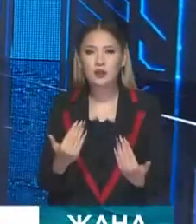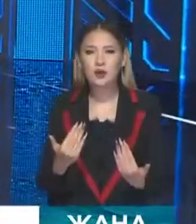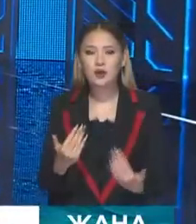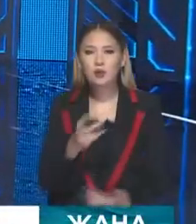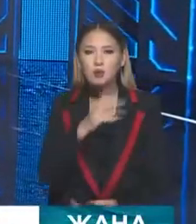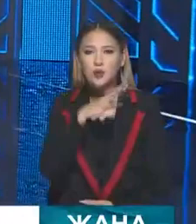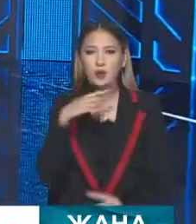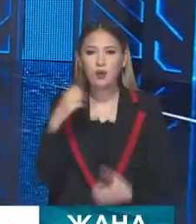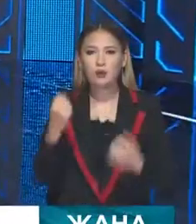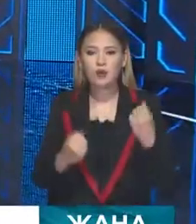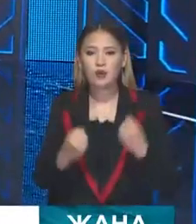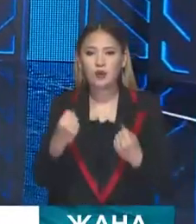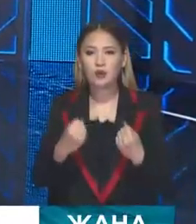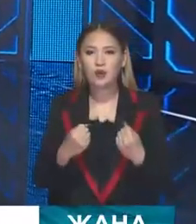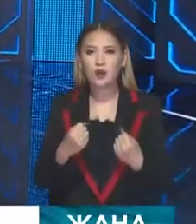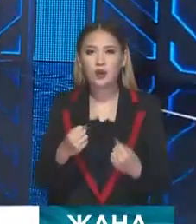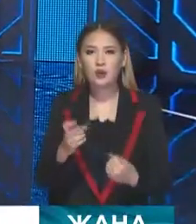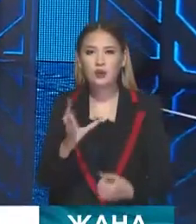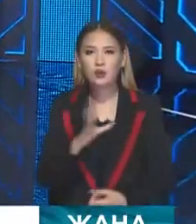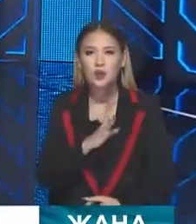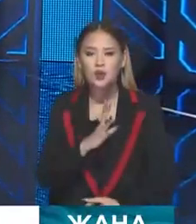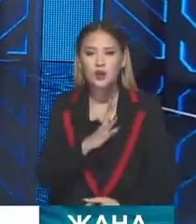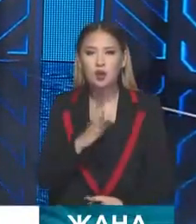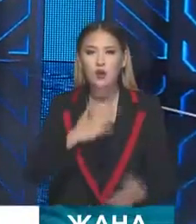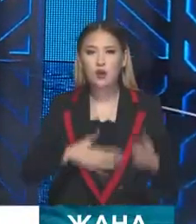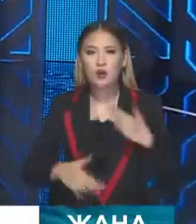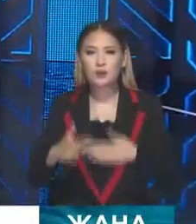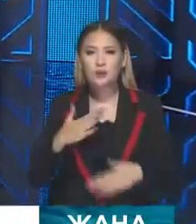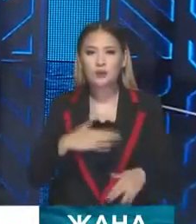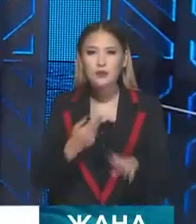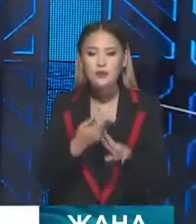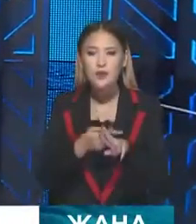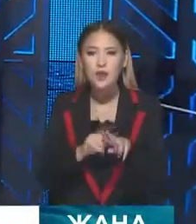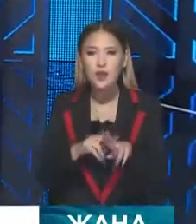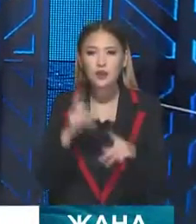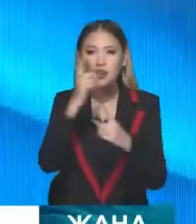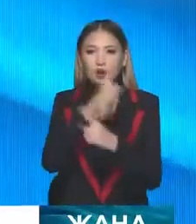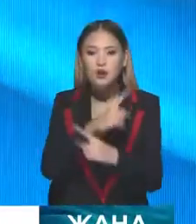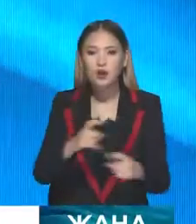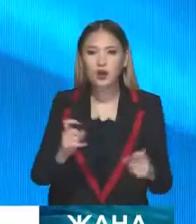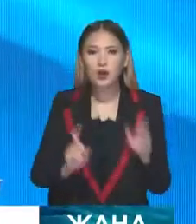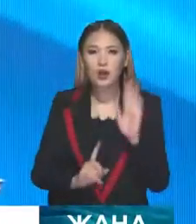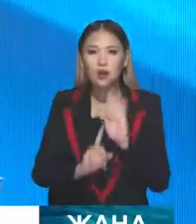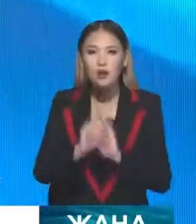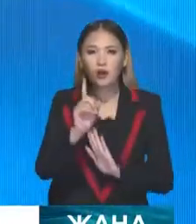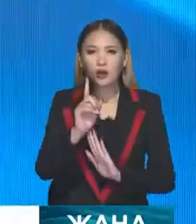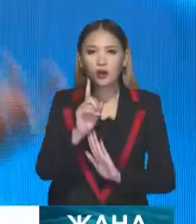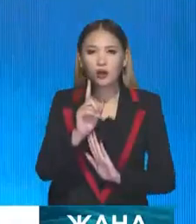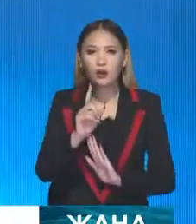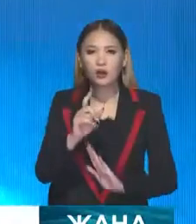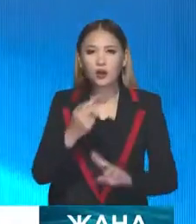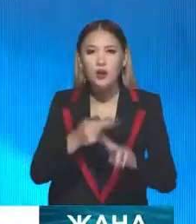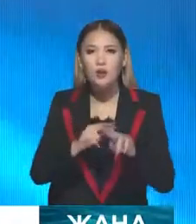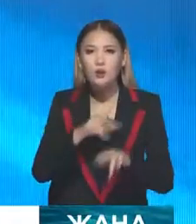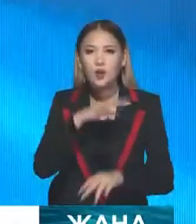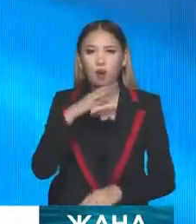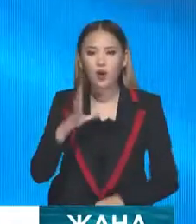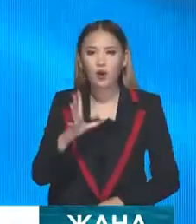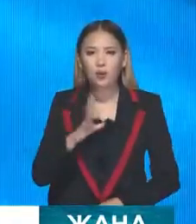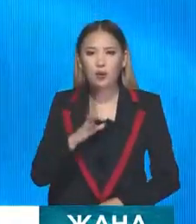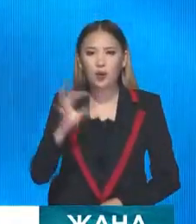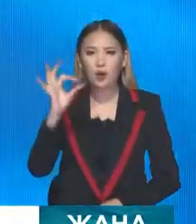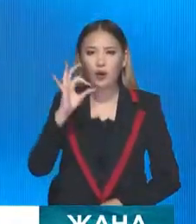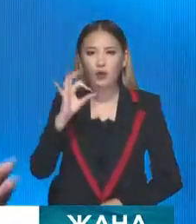деген жүргізушілер бүркін аспанға атып қуанып жатыр. Кешегі жолдаудан кейін енді алғашқы сауалым. Бұл көптен талқыланған